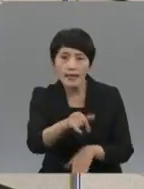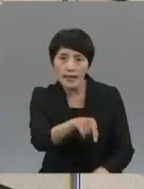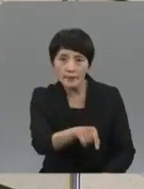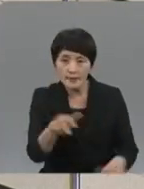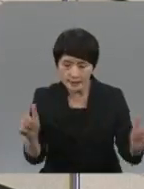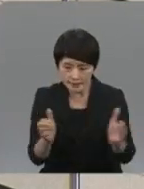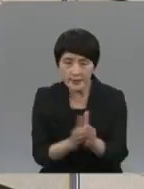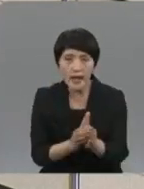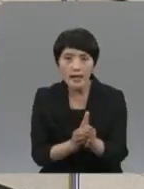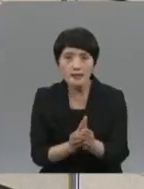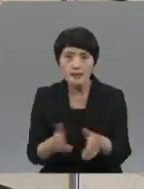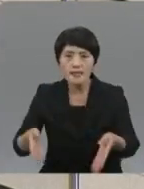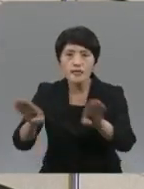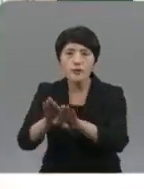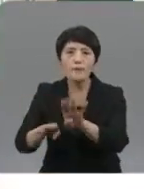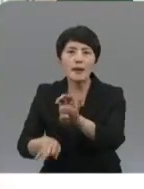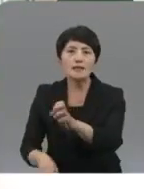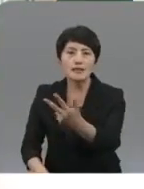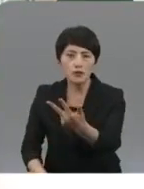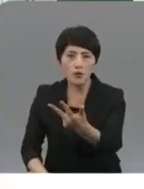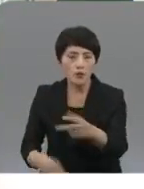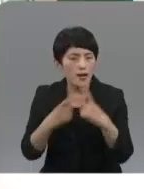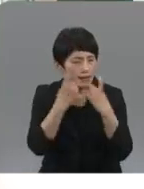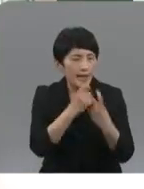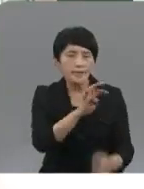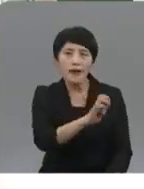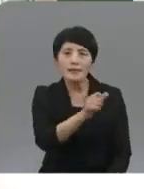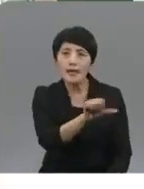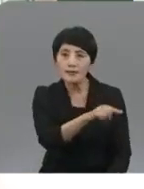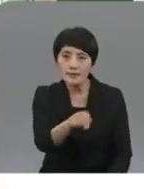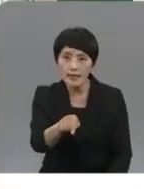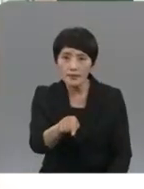先获得韩国银行行长或金融委员